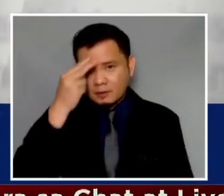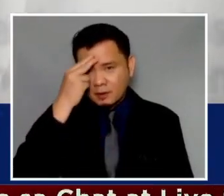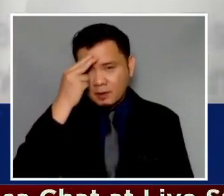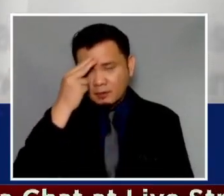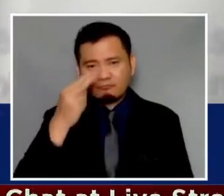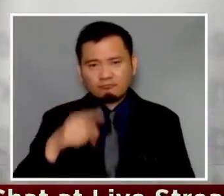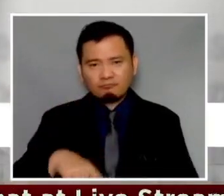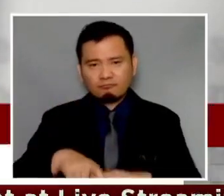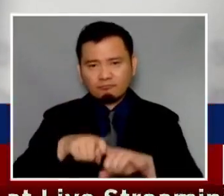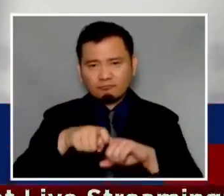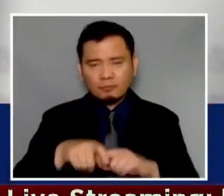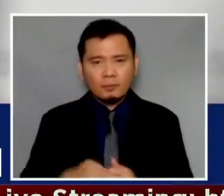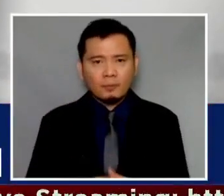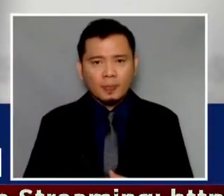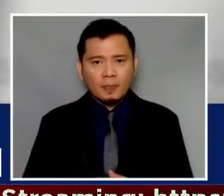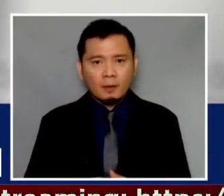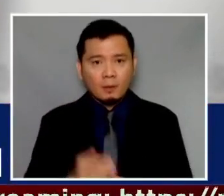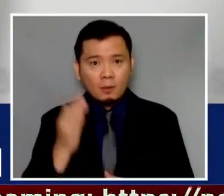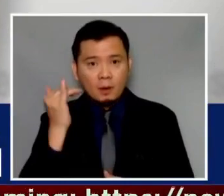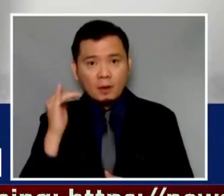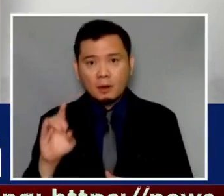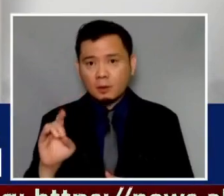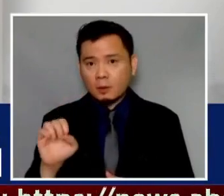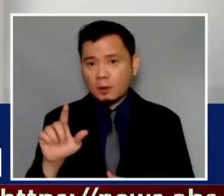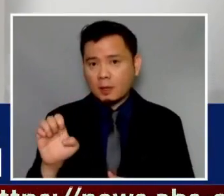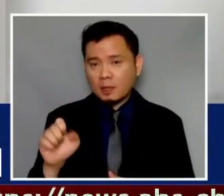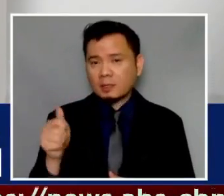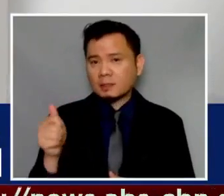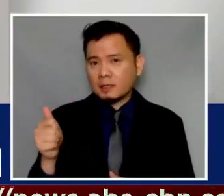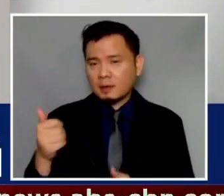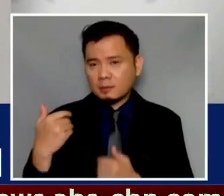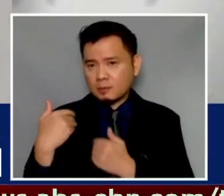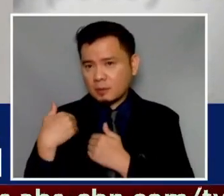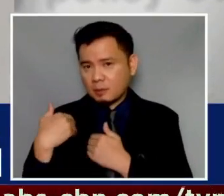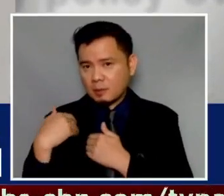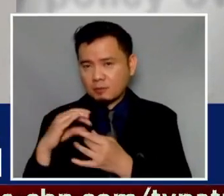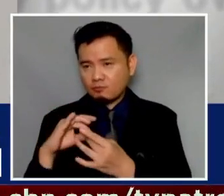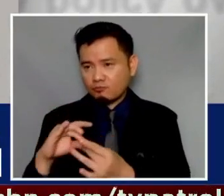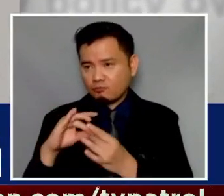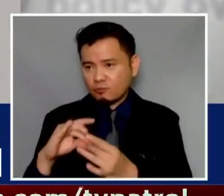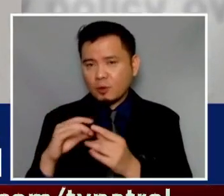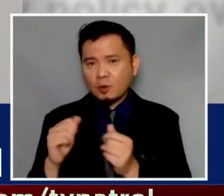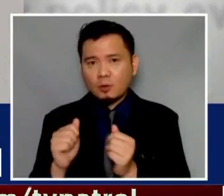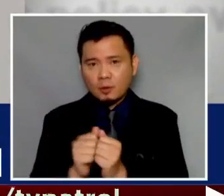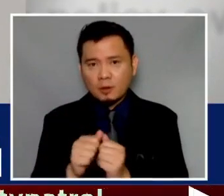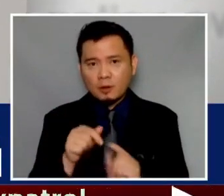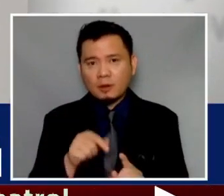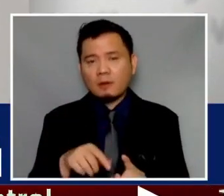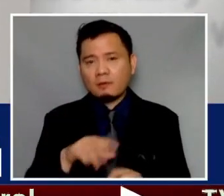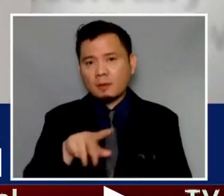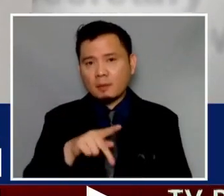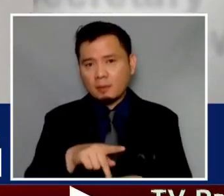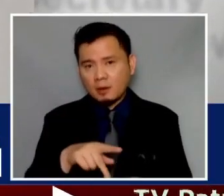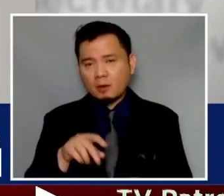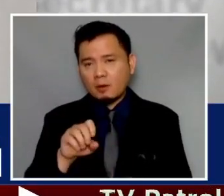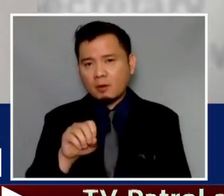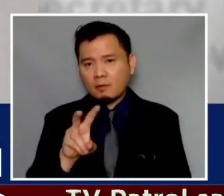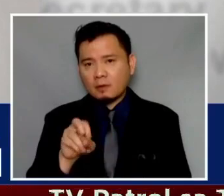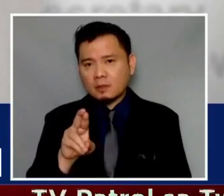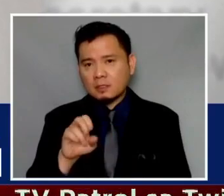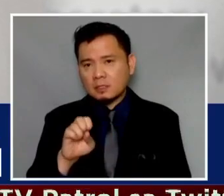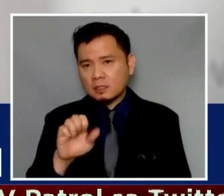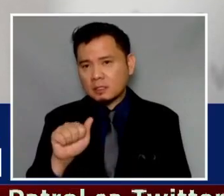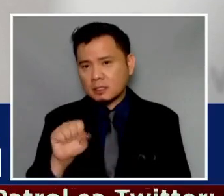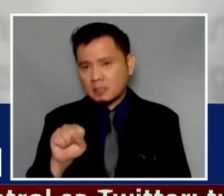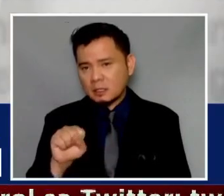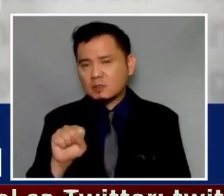Ito'y dahil nasa ilalim pa rin ng DOLE ang pangangasiwa sa Philippine Overseas Employment Administration at lahat ng Overseas